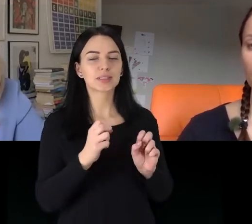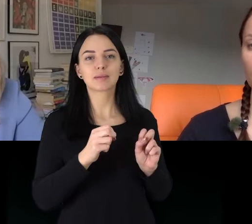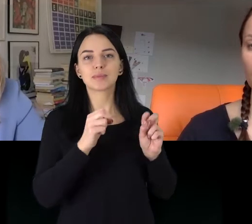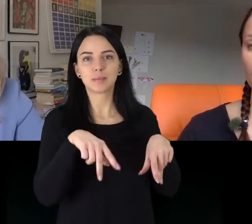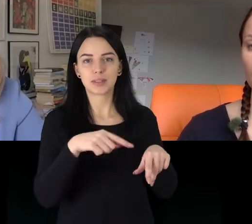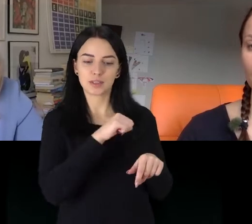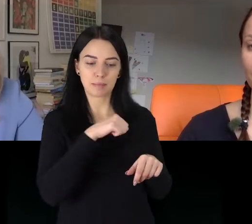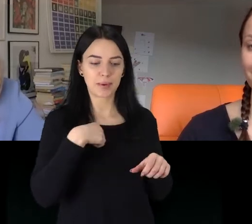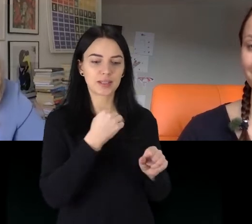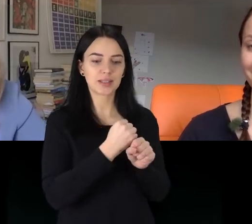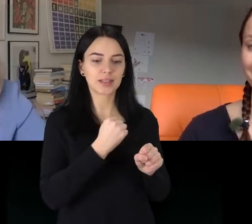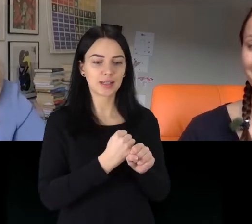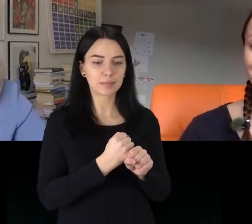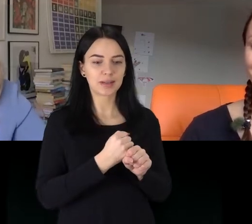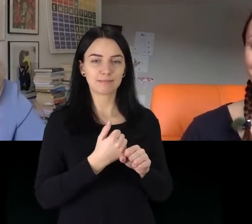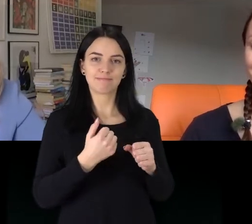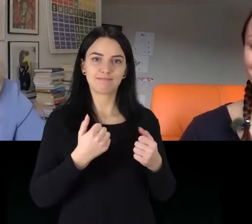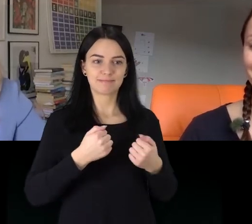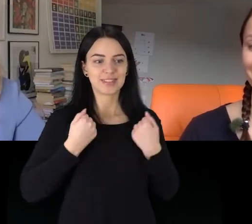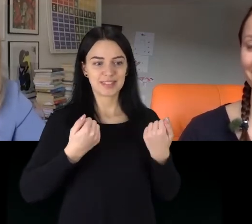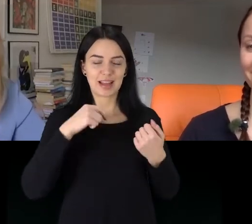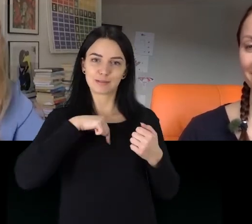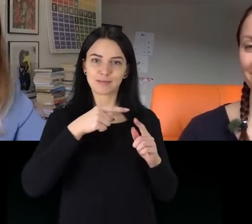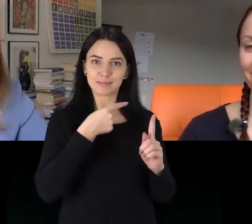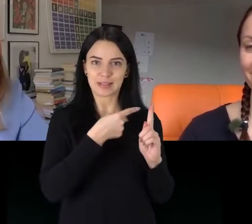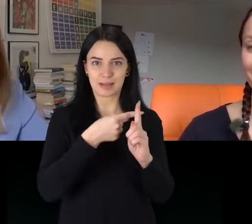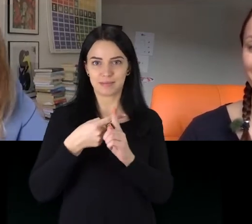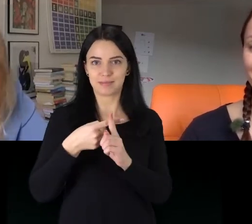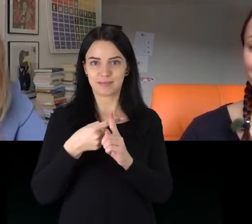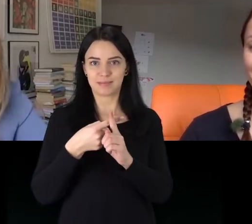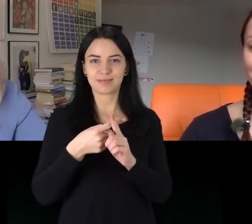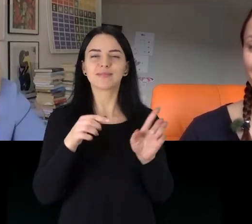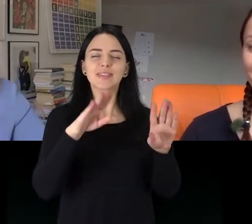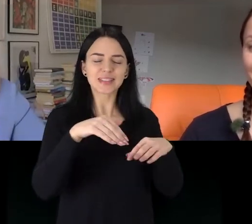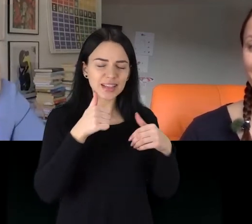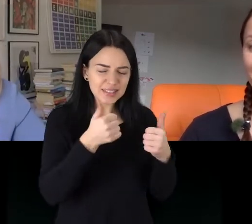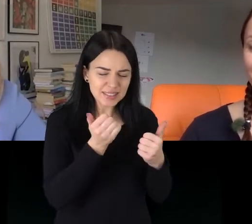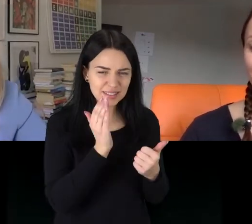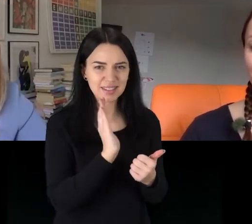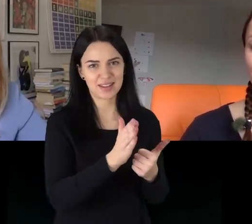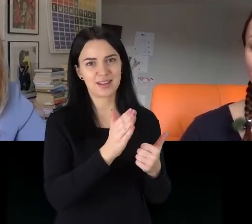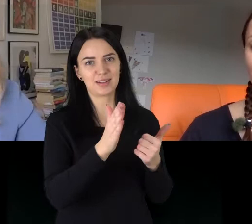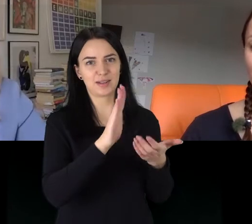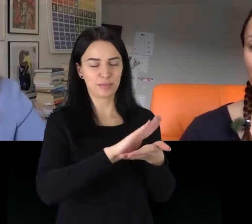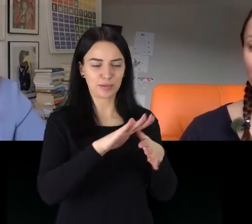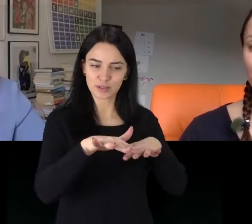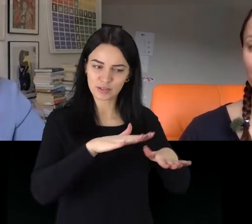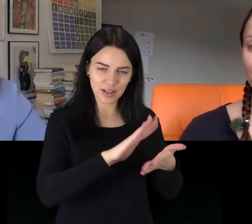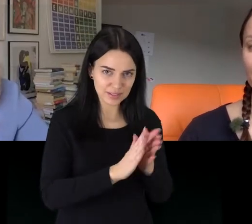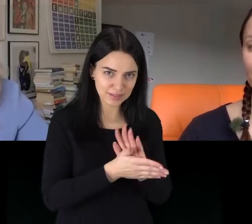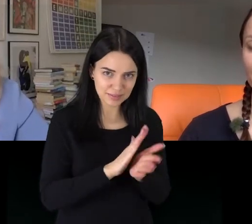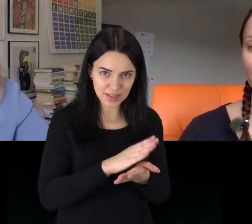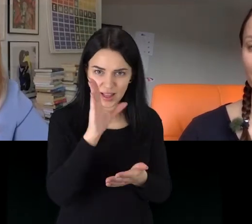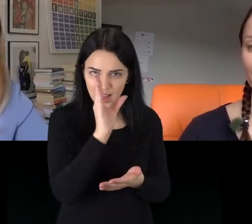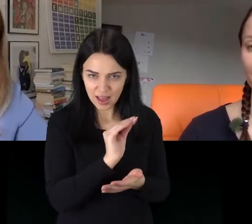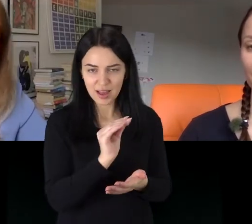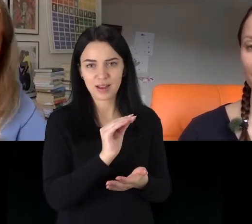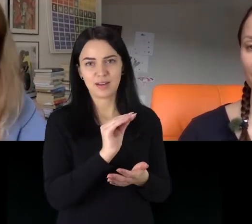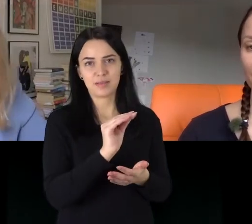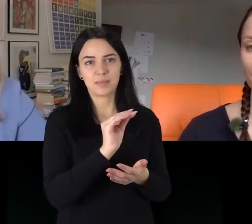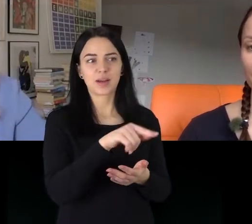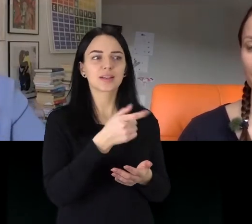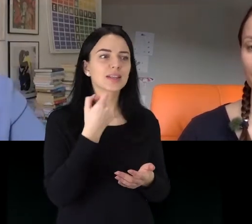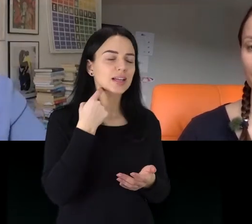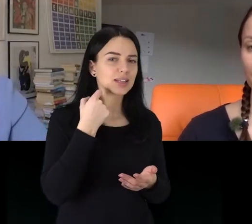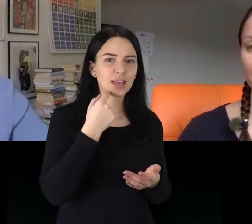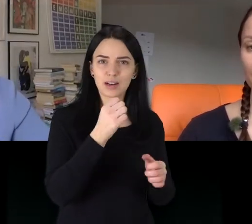iš būdą tokia optimistė, labai norėčiau sakyti, kad viskas bus gerai ir kad susitvarkysit ir kad įveiksit ir kad jūs